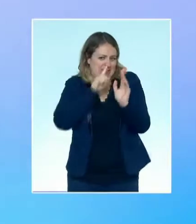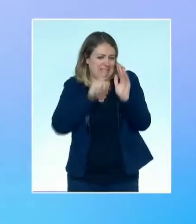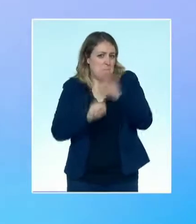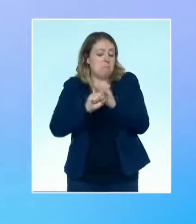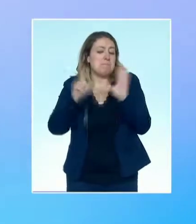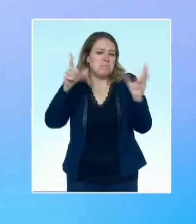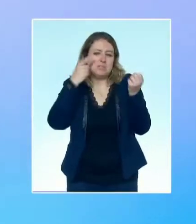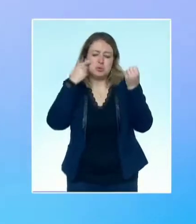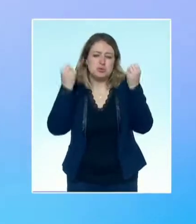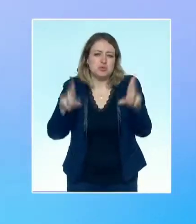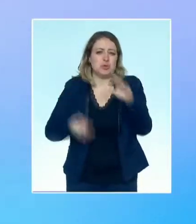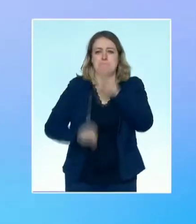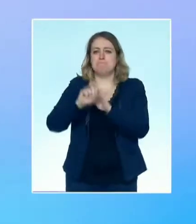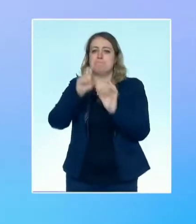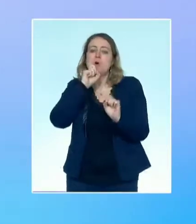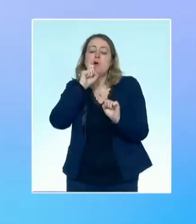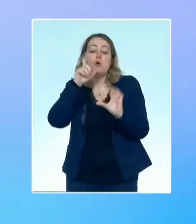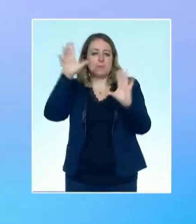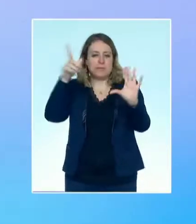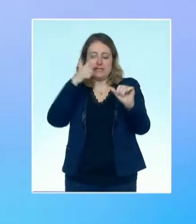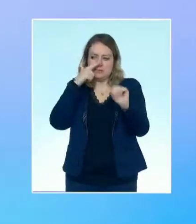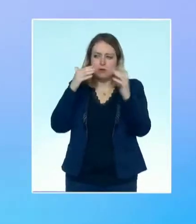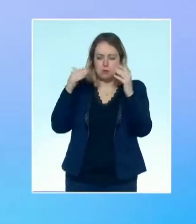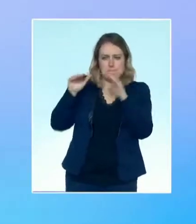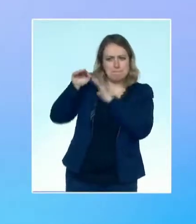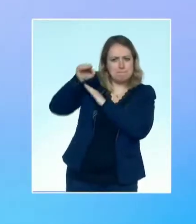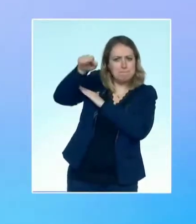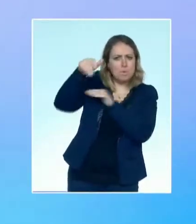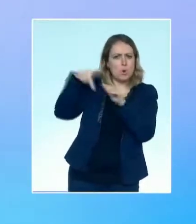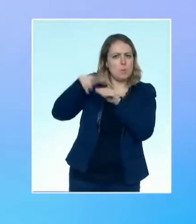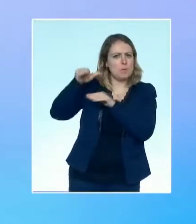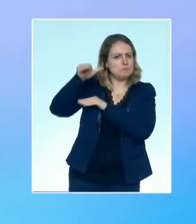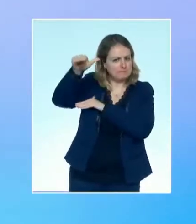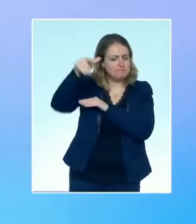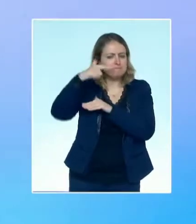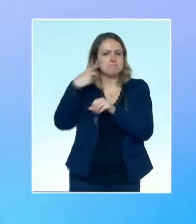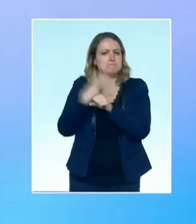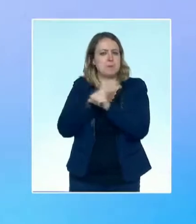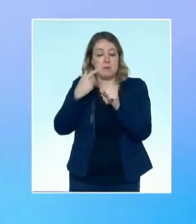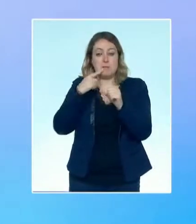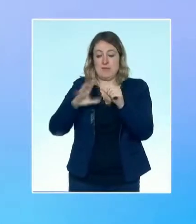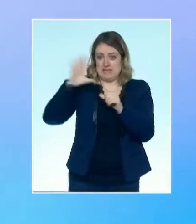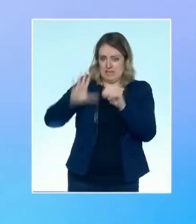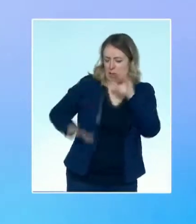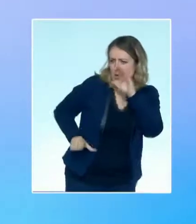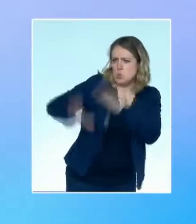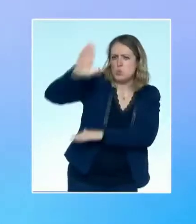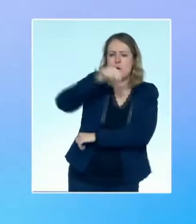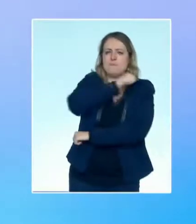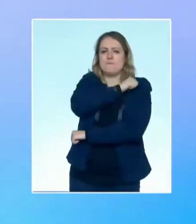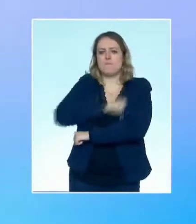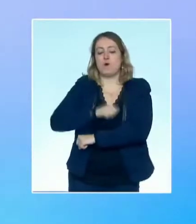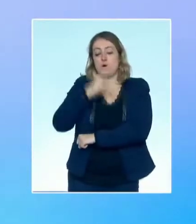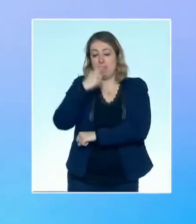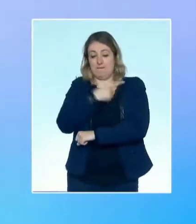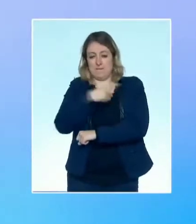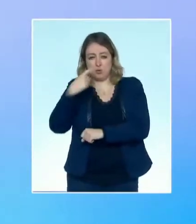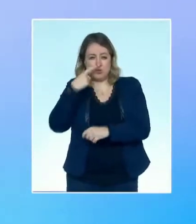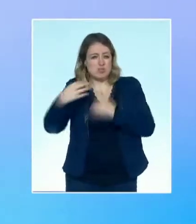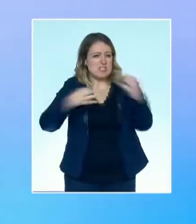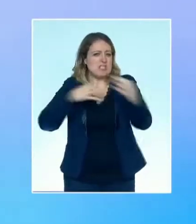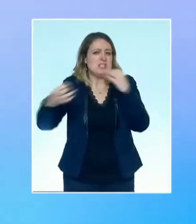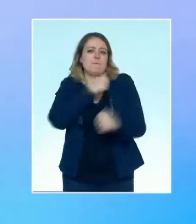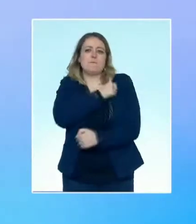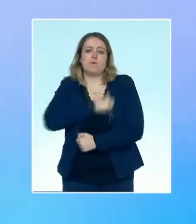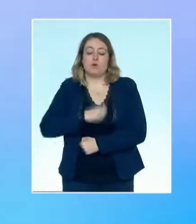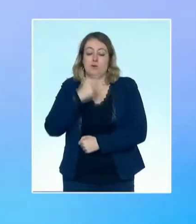délai pour être sûr. Ce qui est plutôt bon signe. Tant mieux pour eux. Et ça veut dire que le virus, mais le virus est monté à des taux très élevés. Mais du coup, le virus, il circule beaucoup. Donc, mettre en